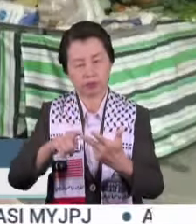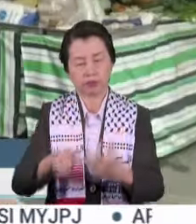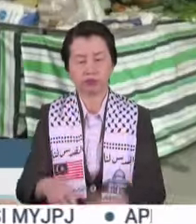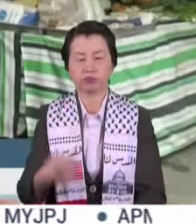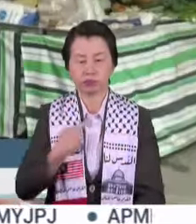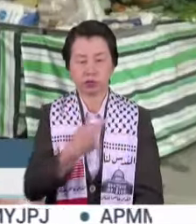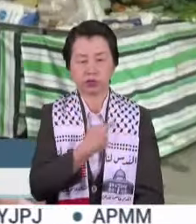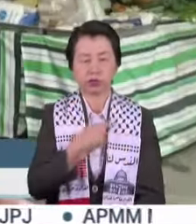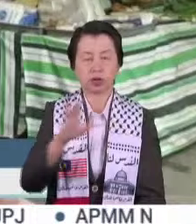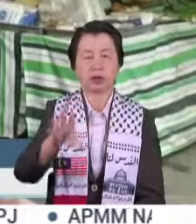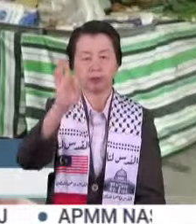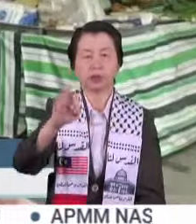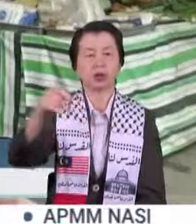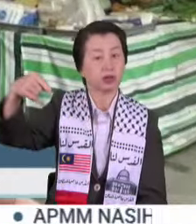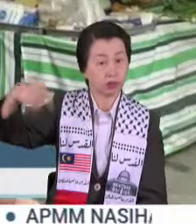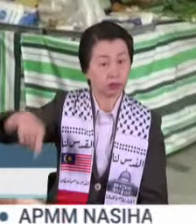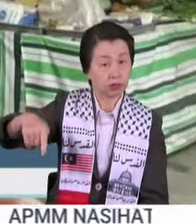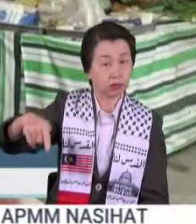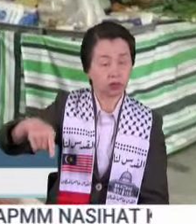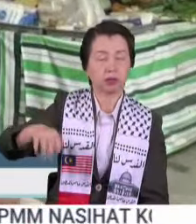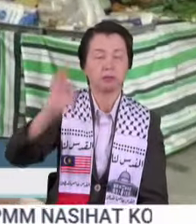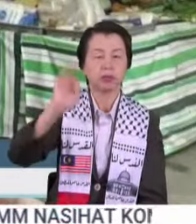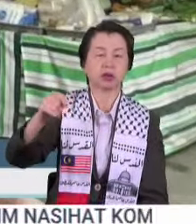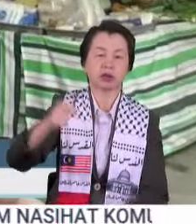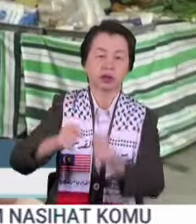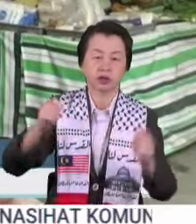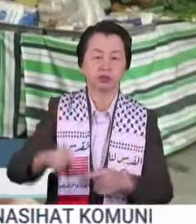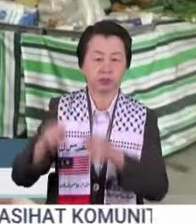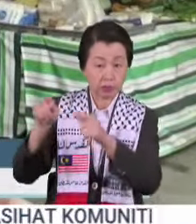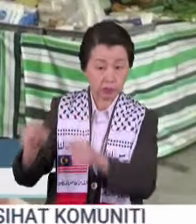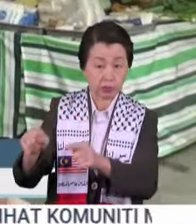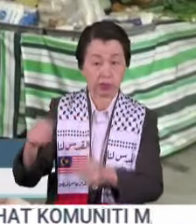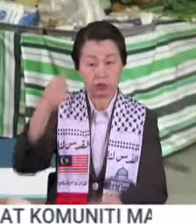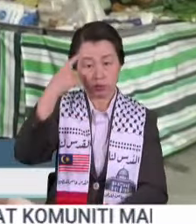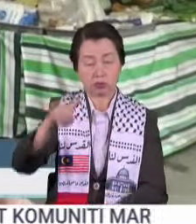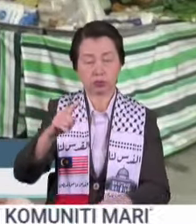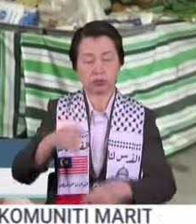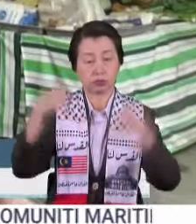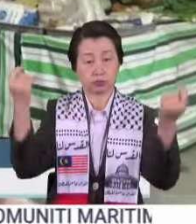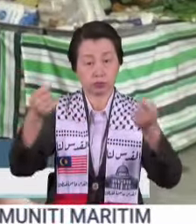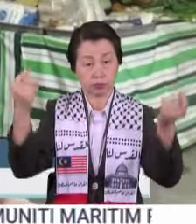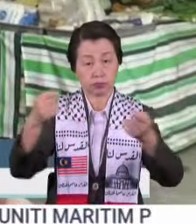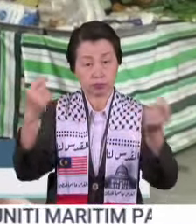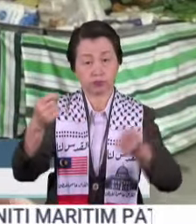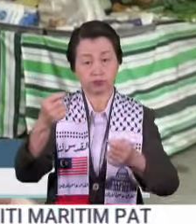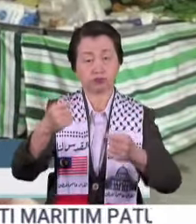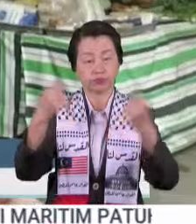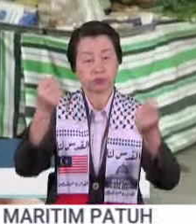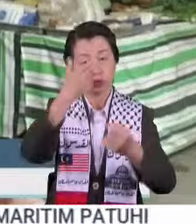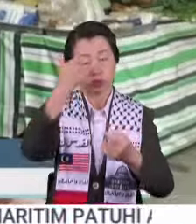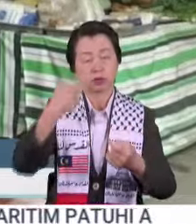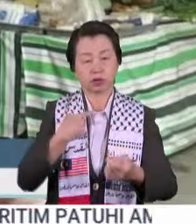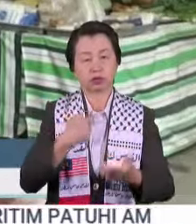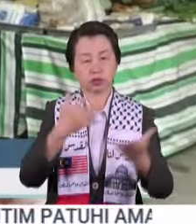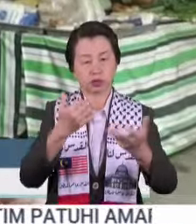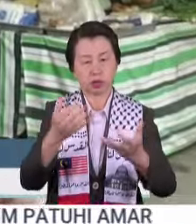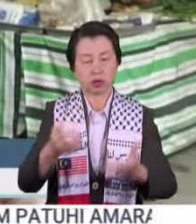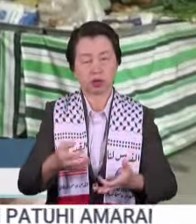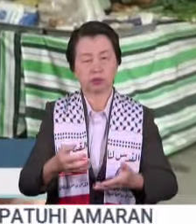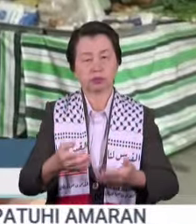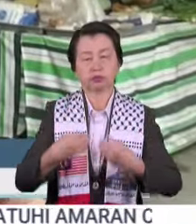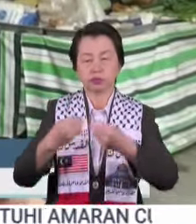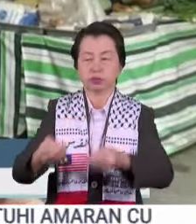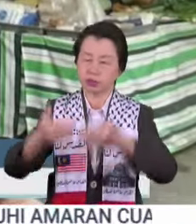dongongon pinampang sebagai tempat pelaksanaan sambutan peringkat kebangsaan pada tahun ini kerana kita mahu memberi